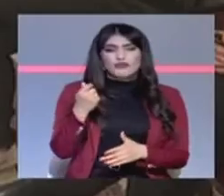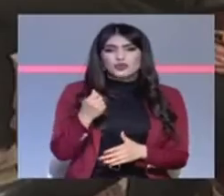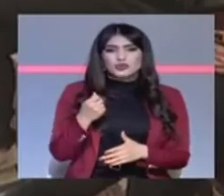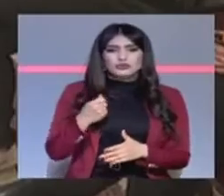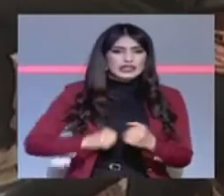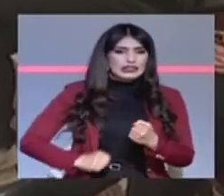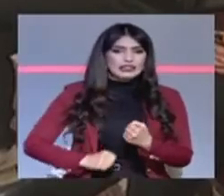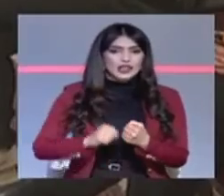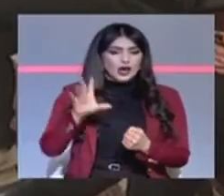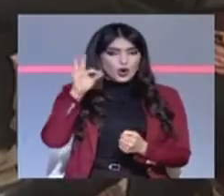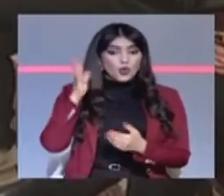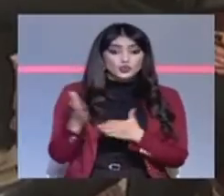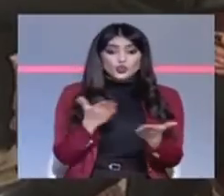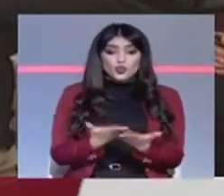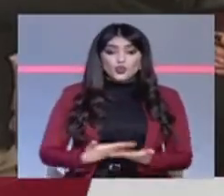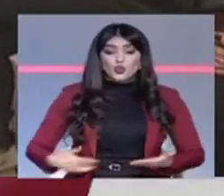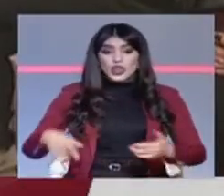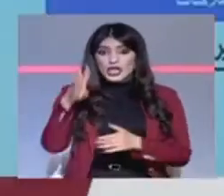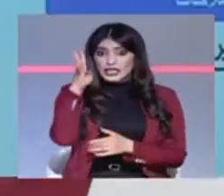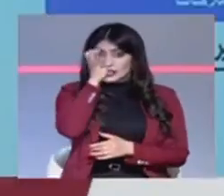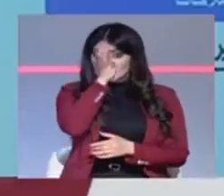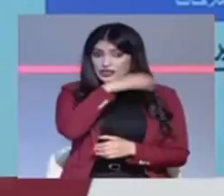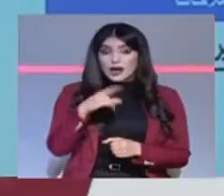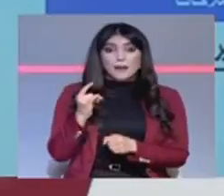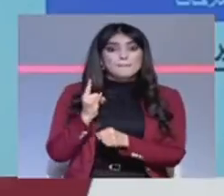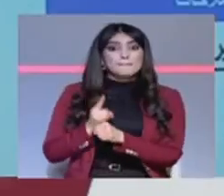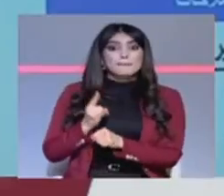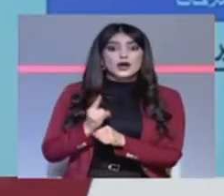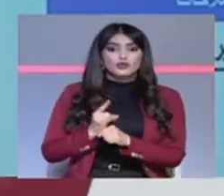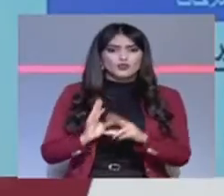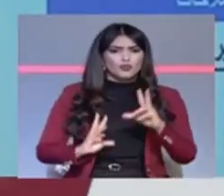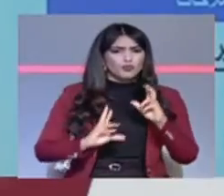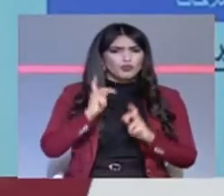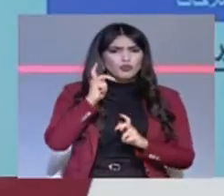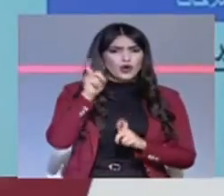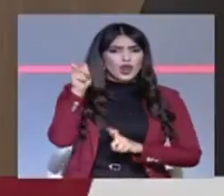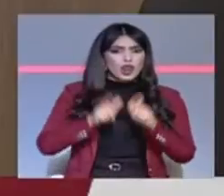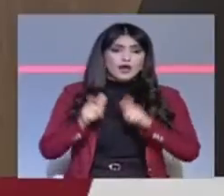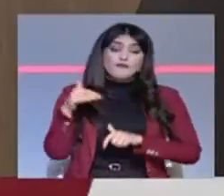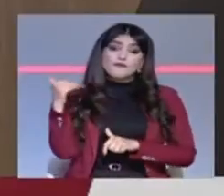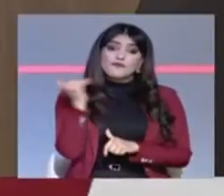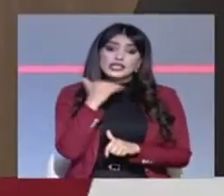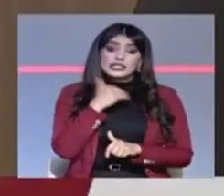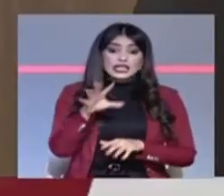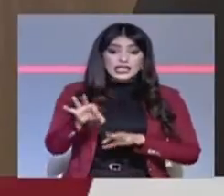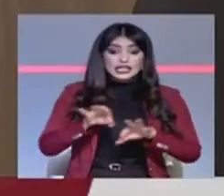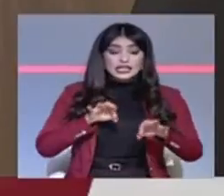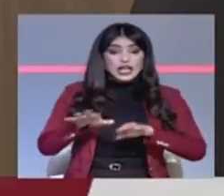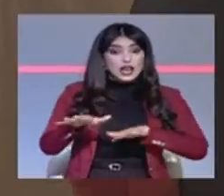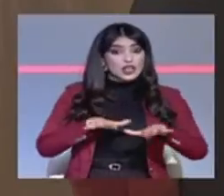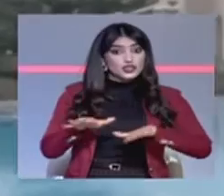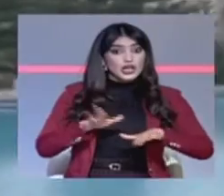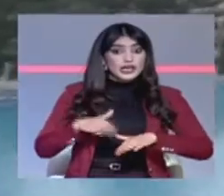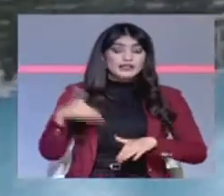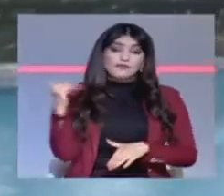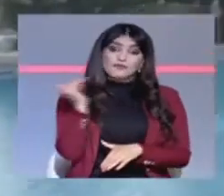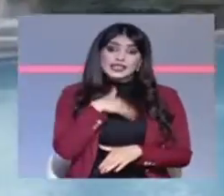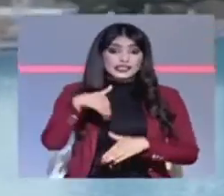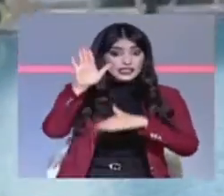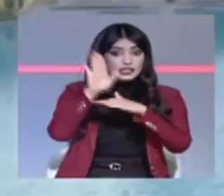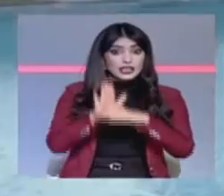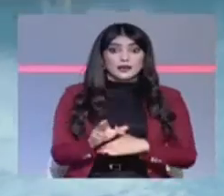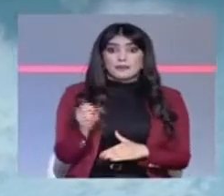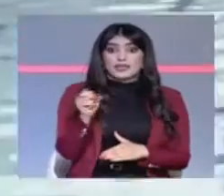وضعيه صعبه للقطاع السياحي وصحيحه فاز عن من اجل الاسراع باتخاذ التدابير اللازمه التي تحمي